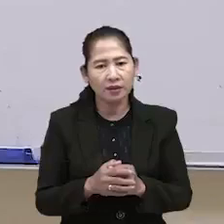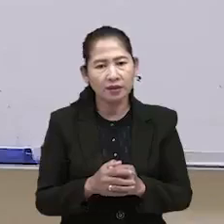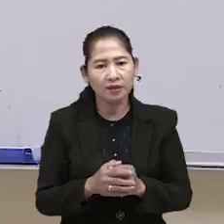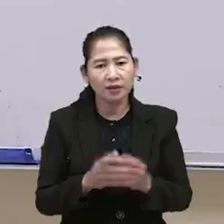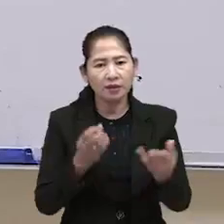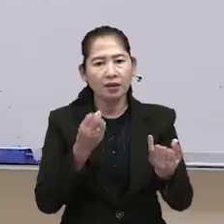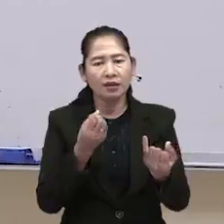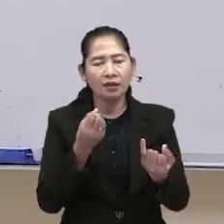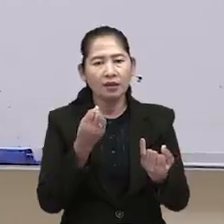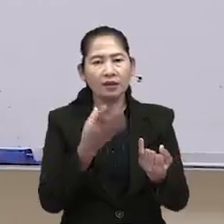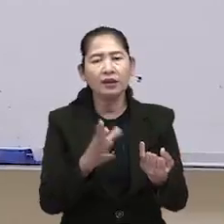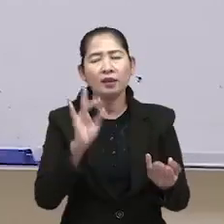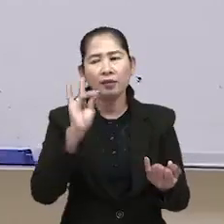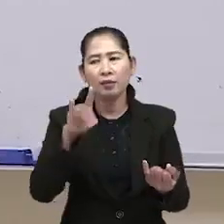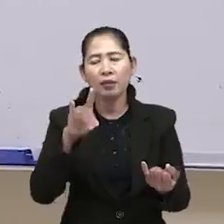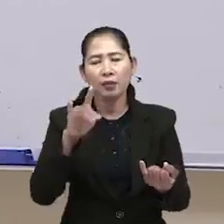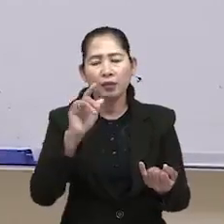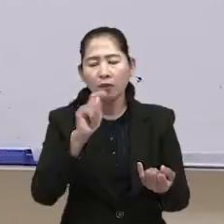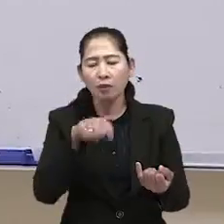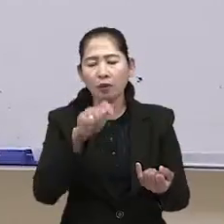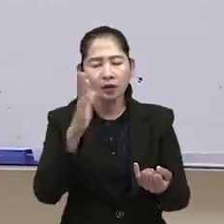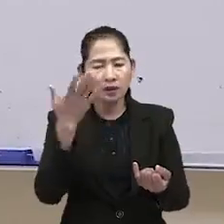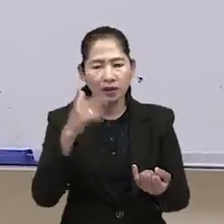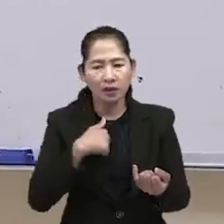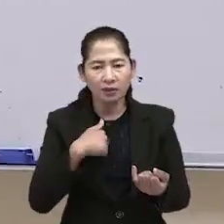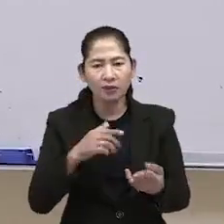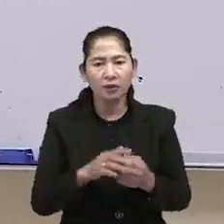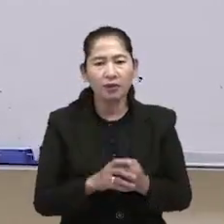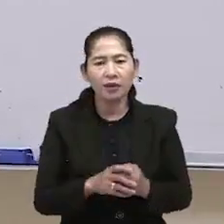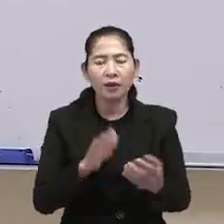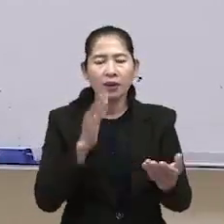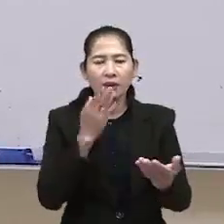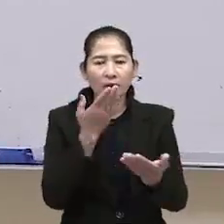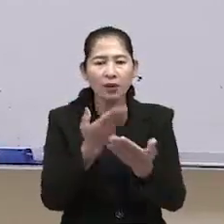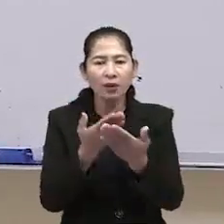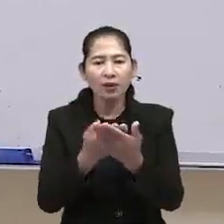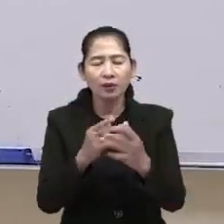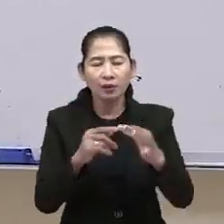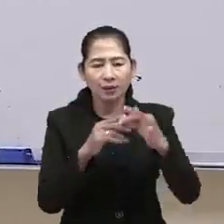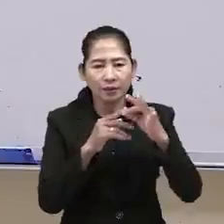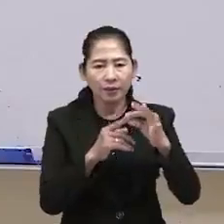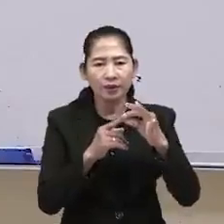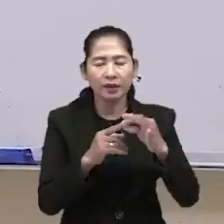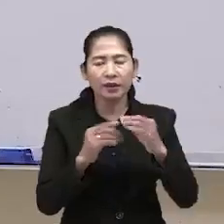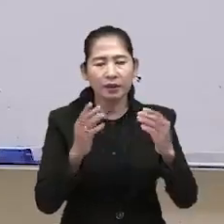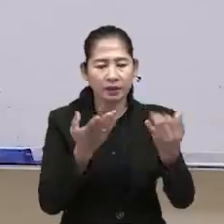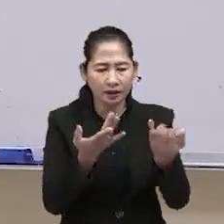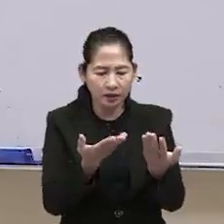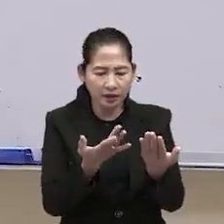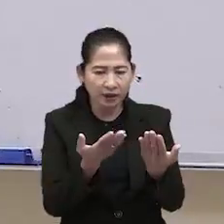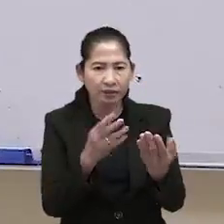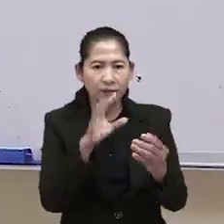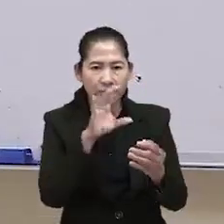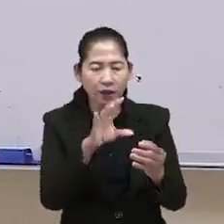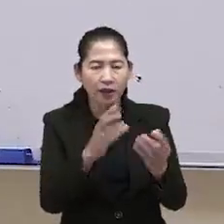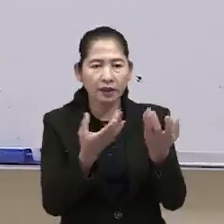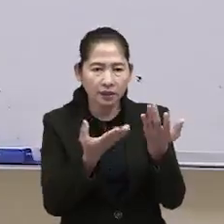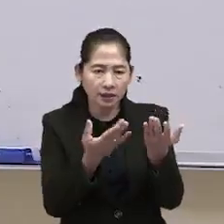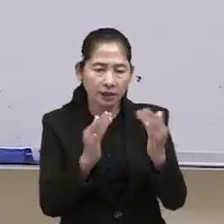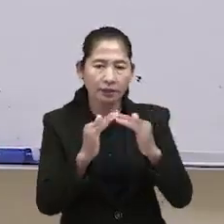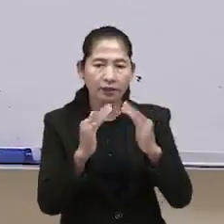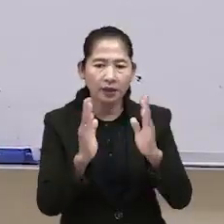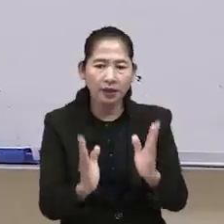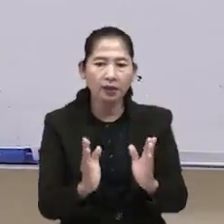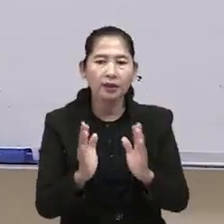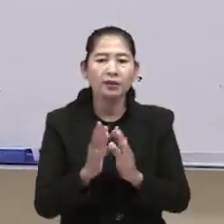ត់ធ្លាប់ចិញ្ចឹមសត្វមាន់ទេនិយាយតាមត្រង់មែនចាអរគុណកូនអញ្ចឹងផលប្រយោជន៍ថាអាចចាំផ្ទះអីទៀតកូនទាំងអស់គ្នា